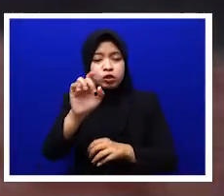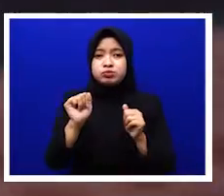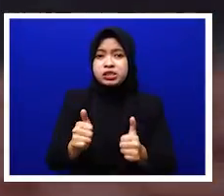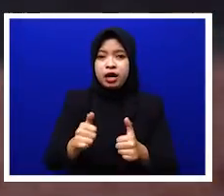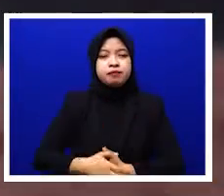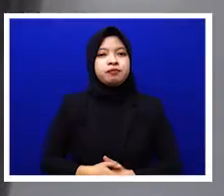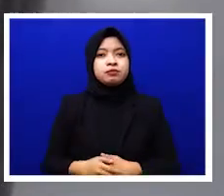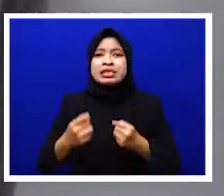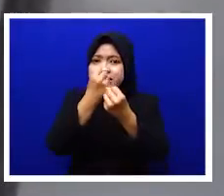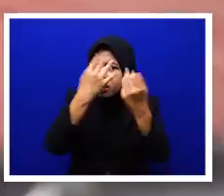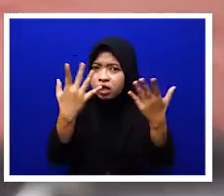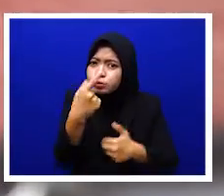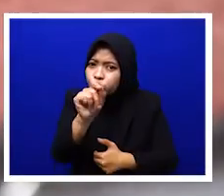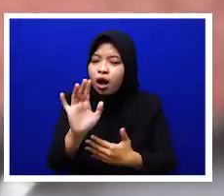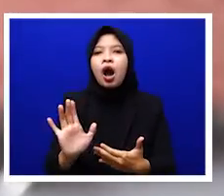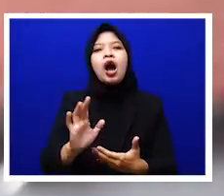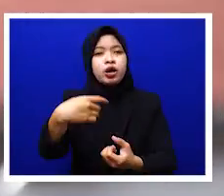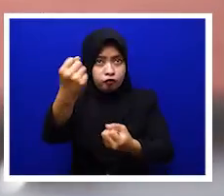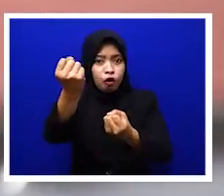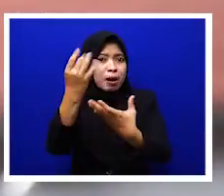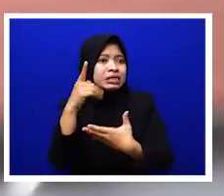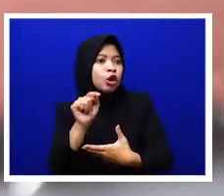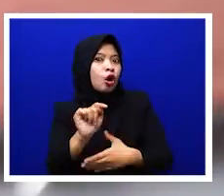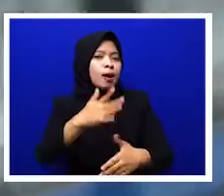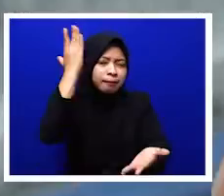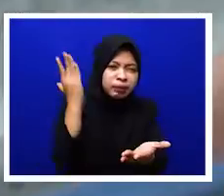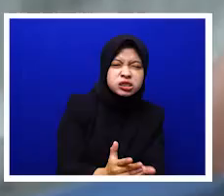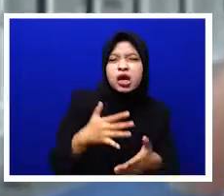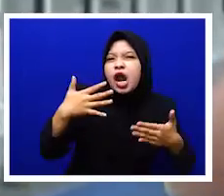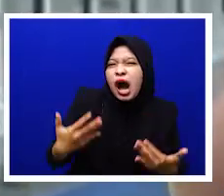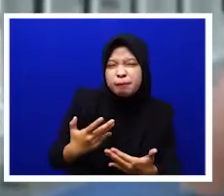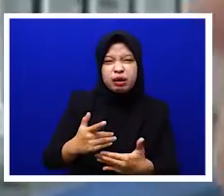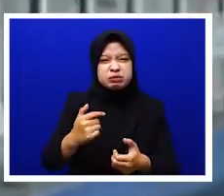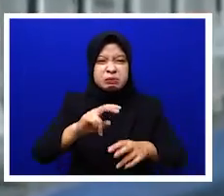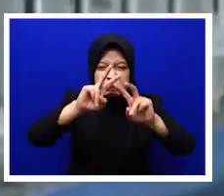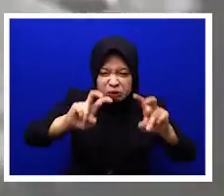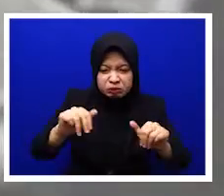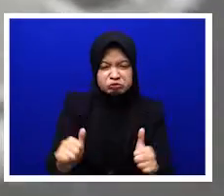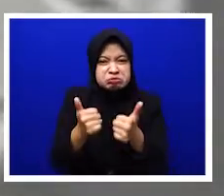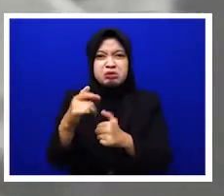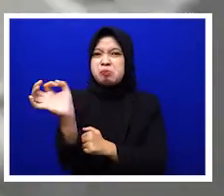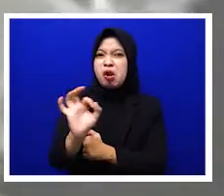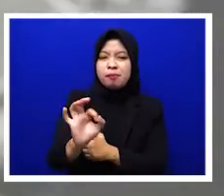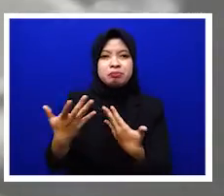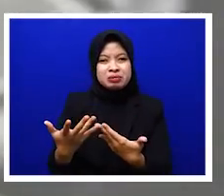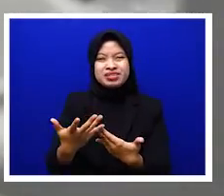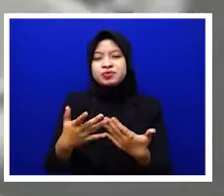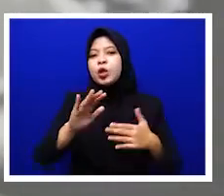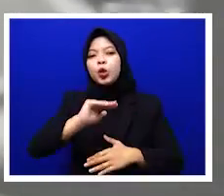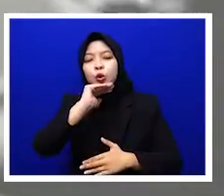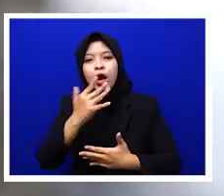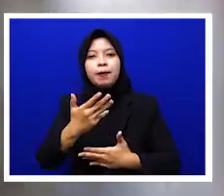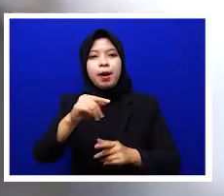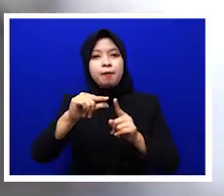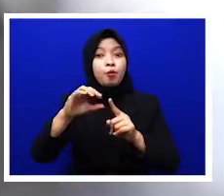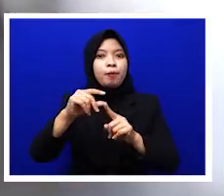Nah, jelas kan? Sehingga informasi tersebut bisa dipastikan masih belum teruji kebenarannya. Jelasnya, ntar biar Popon